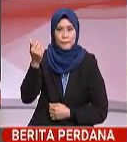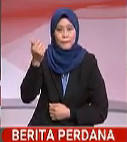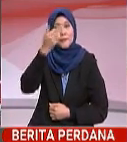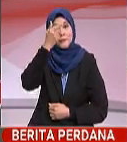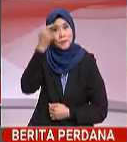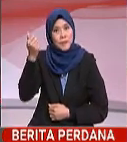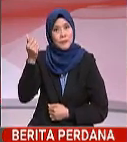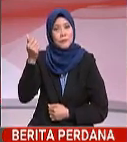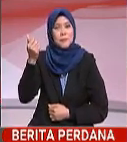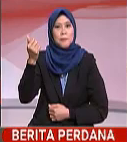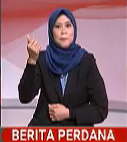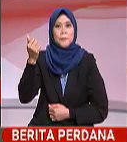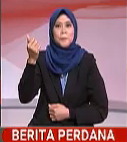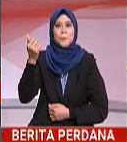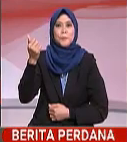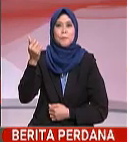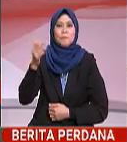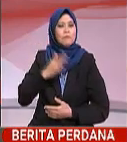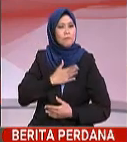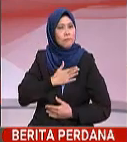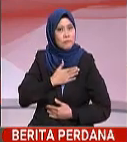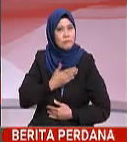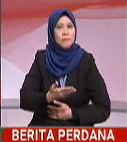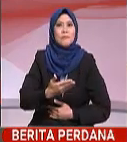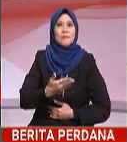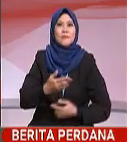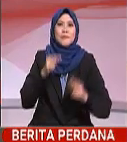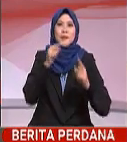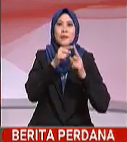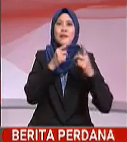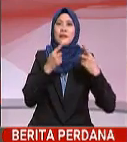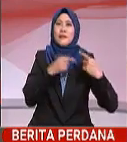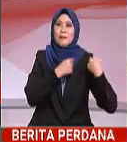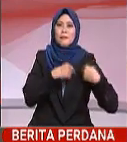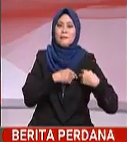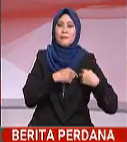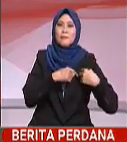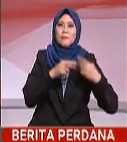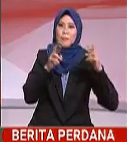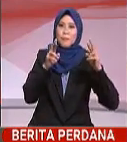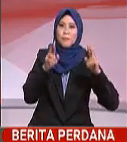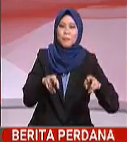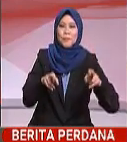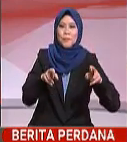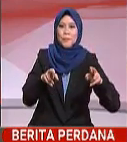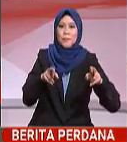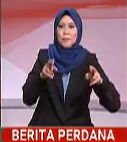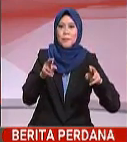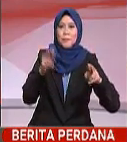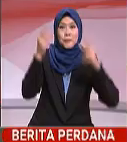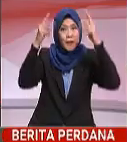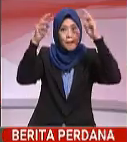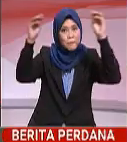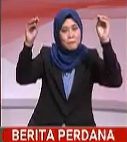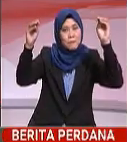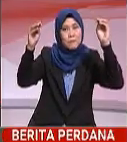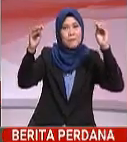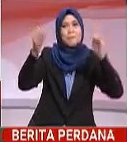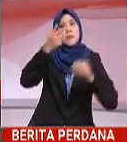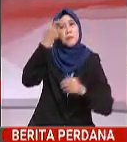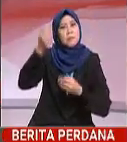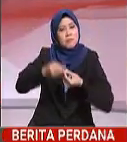bahawa besarnya hati rakyat kepada Perdana Menteri kita. Kerana ia berkorban untuk kita